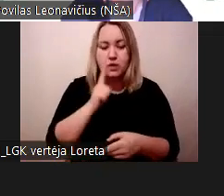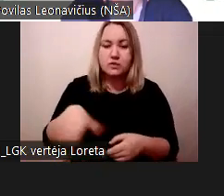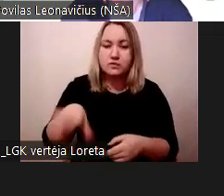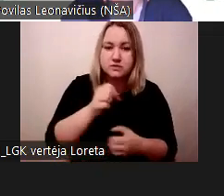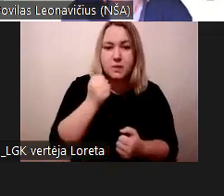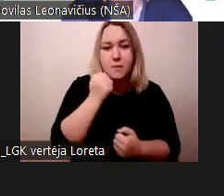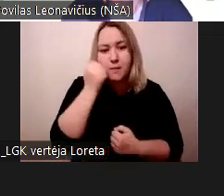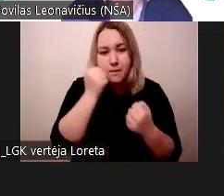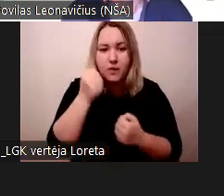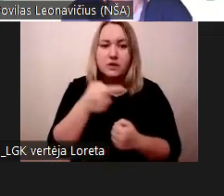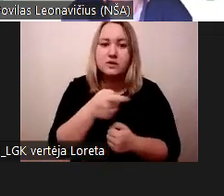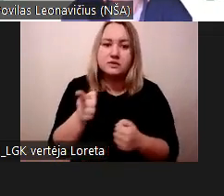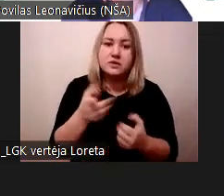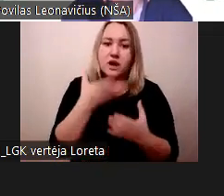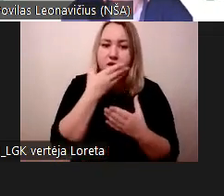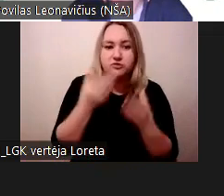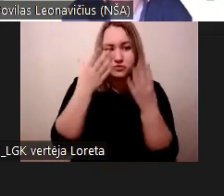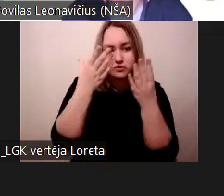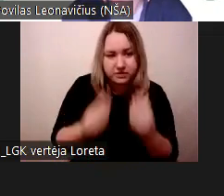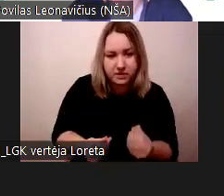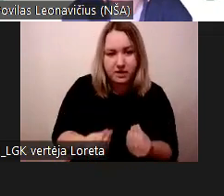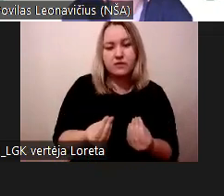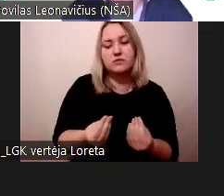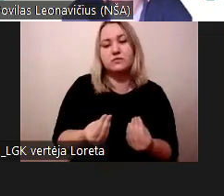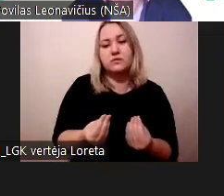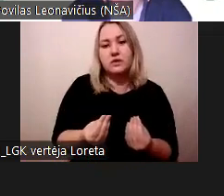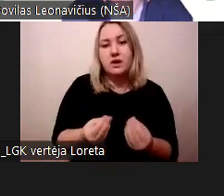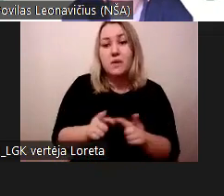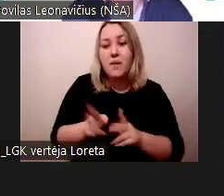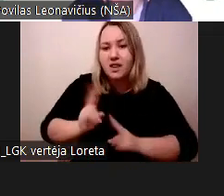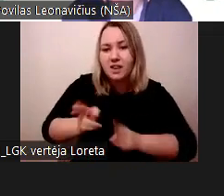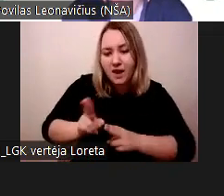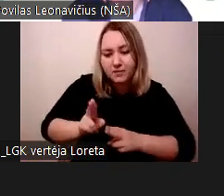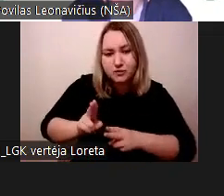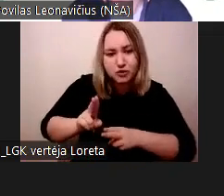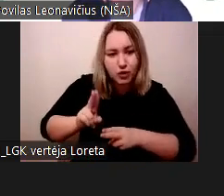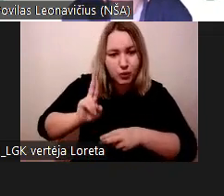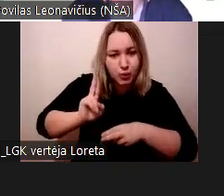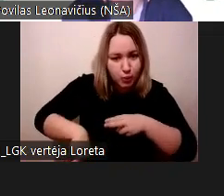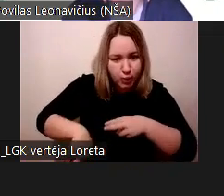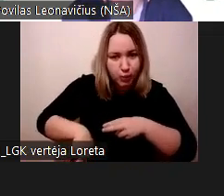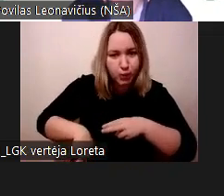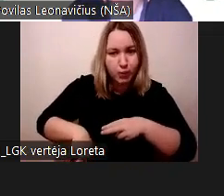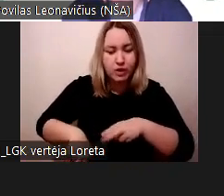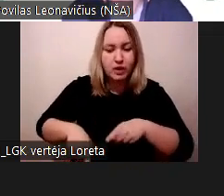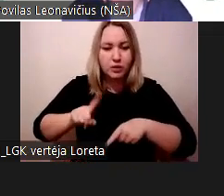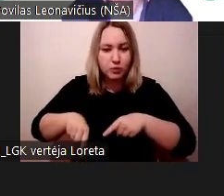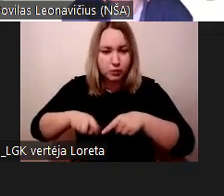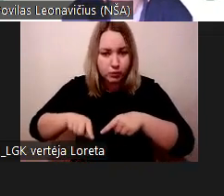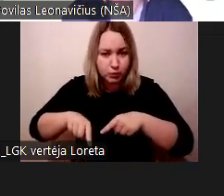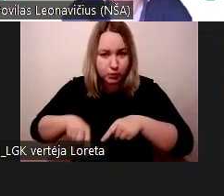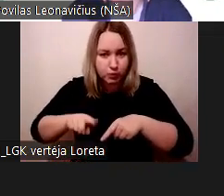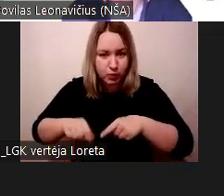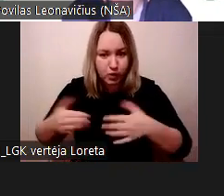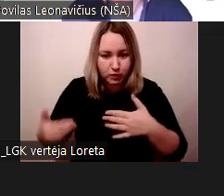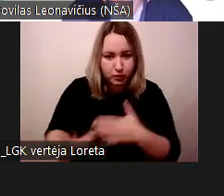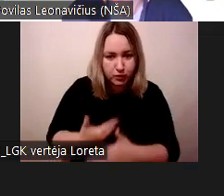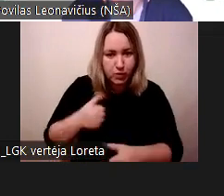gražios dienos pabaigos ir lapkričio pabaigos, nes lapkričius baigėsi, artėjame prie naujų